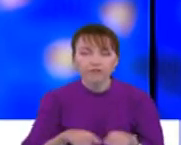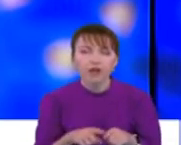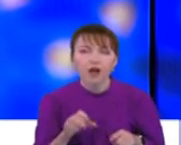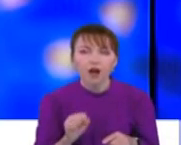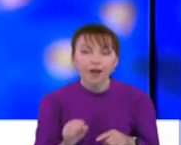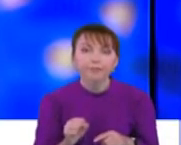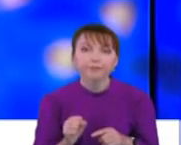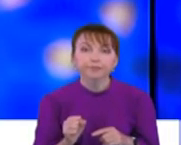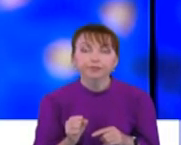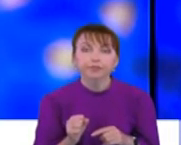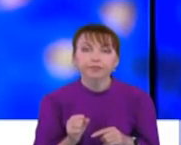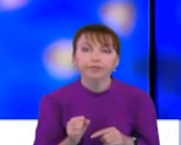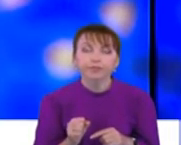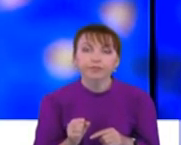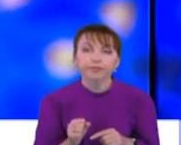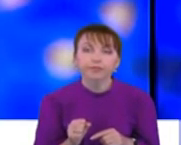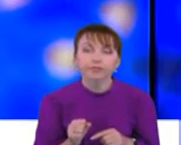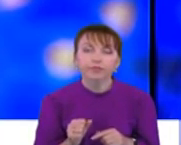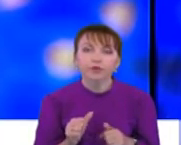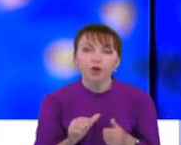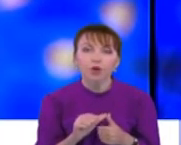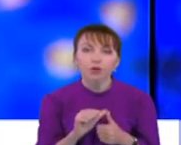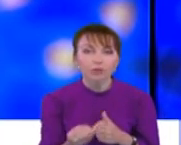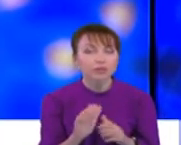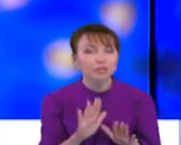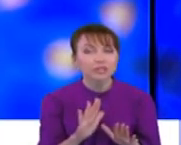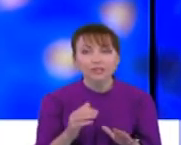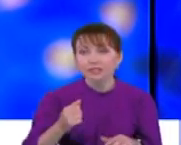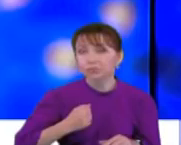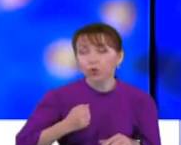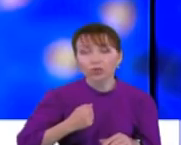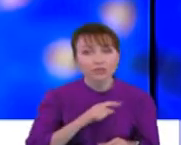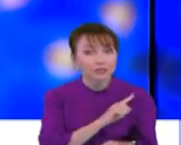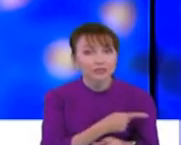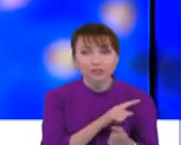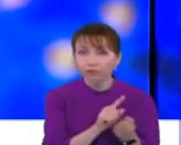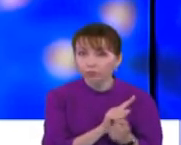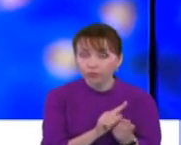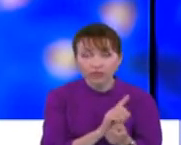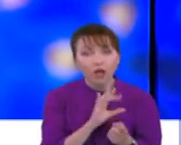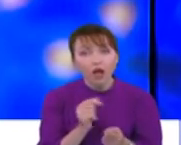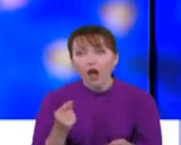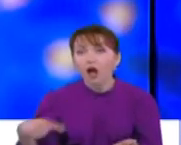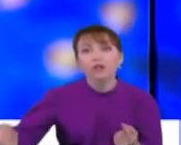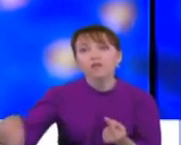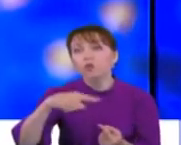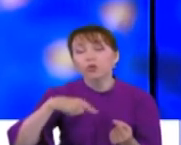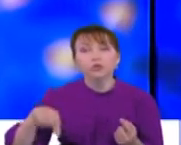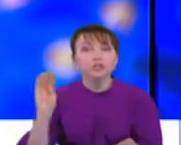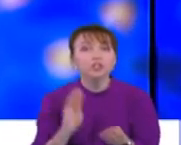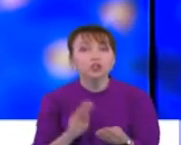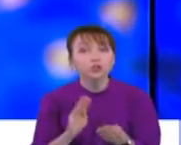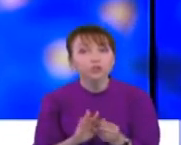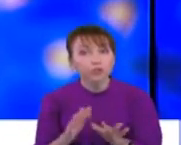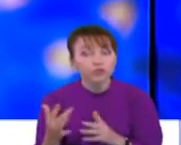тобто окремо тільки в Збройних силах реформувати, а навколо буде там все те, що